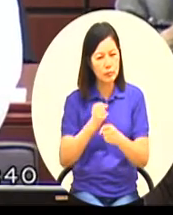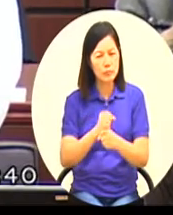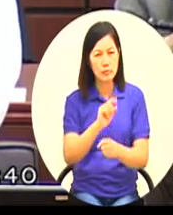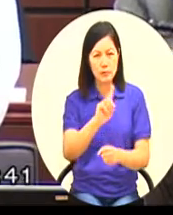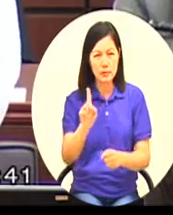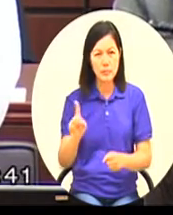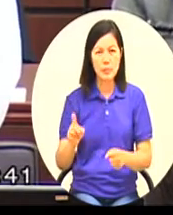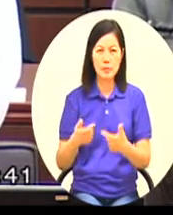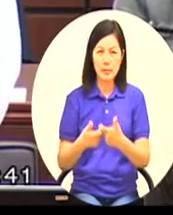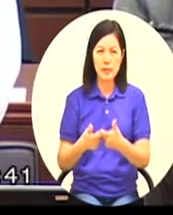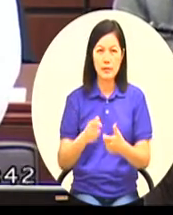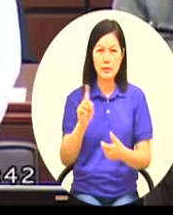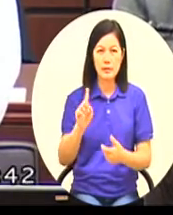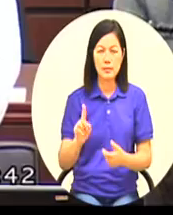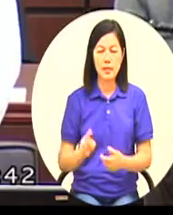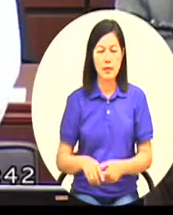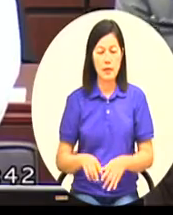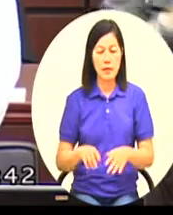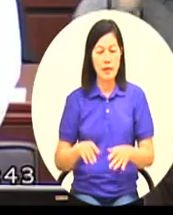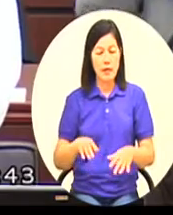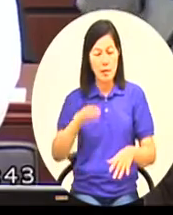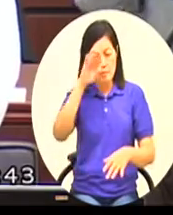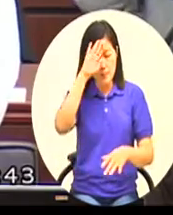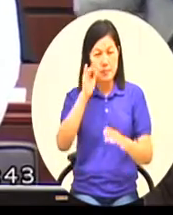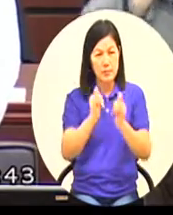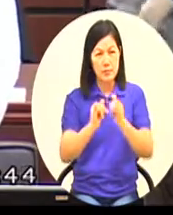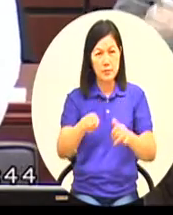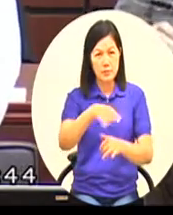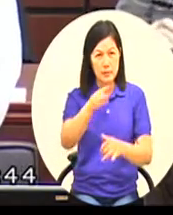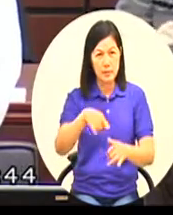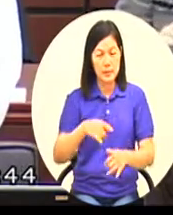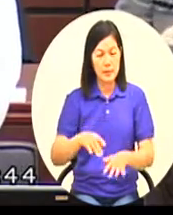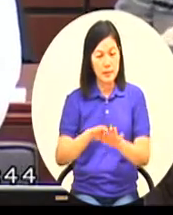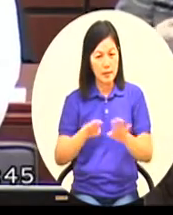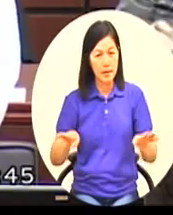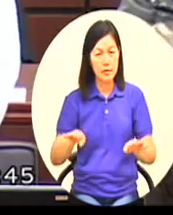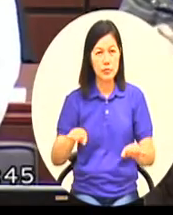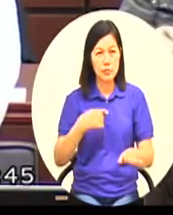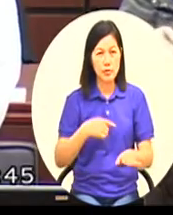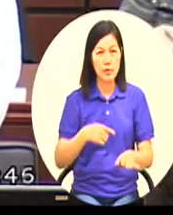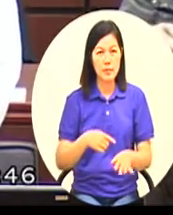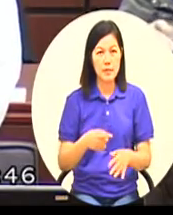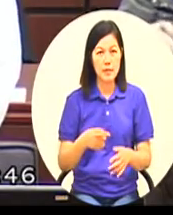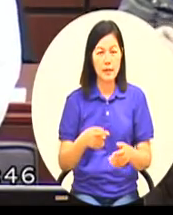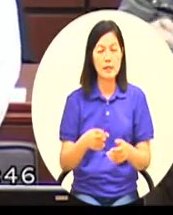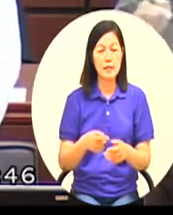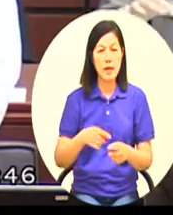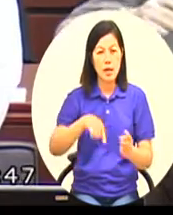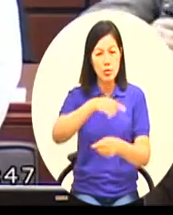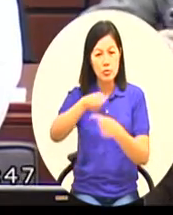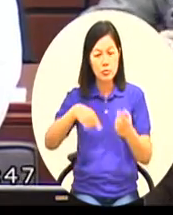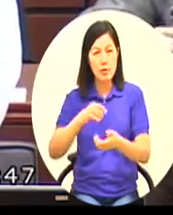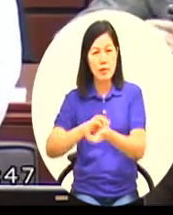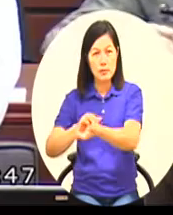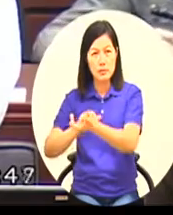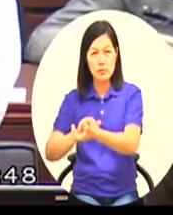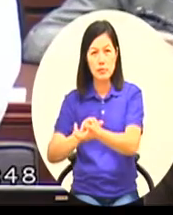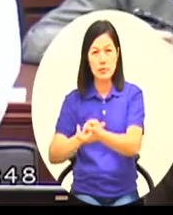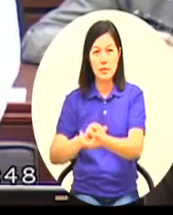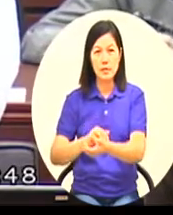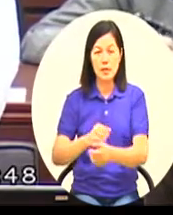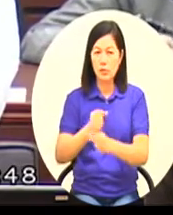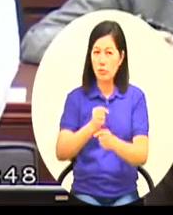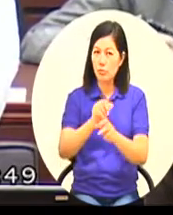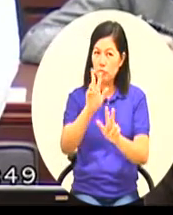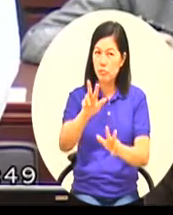在病人安全的前提之下，真的相当的配套措施，譬如说包括我们的分级医疗、转诊等等这些，如果没有落实的时候，